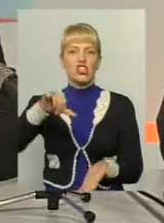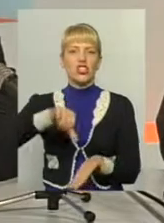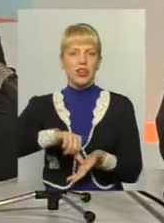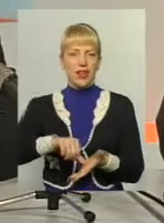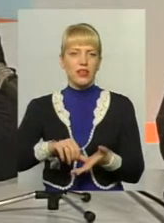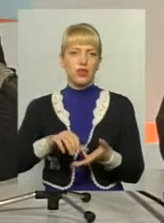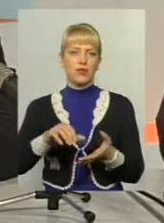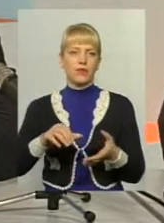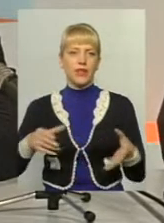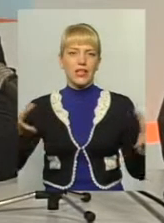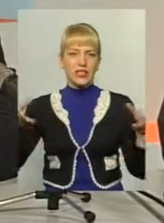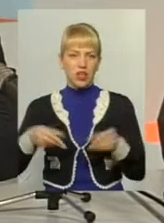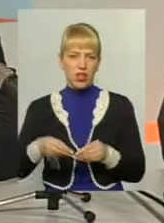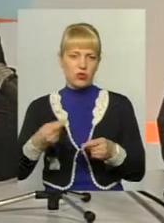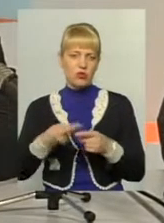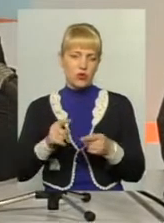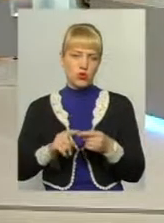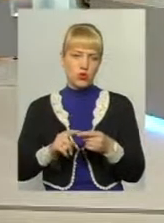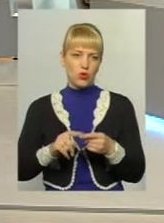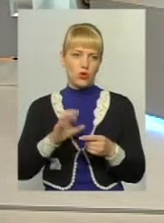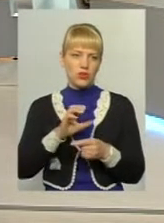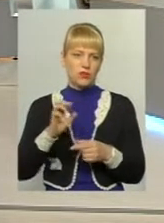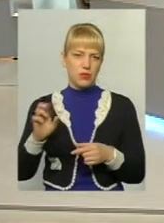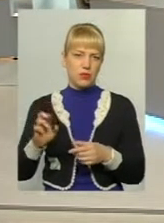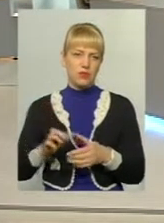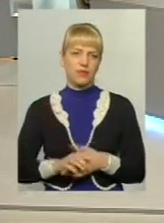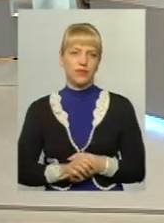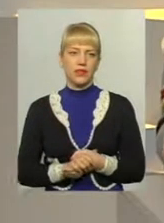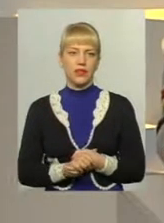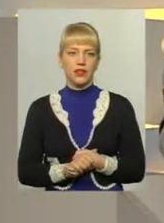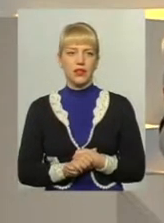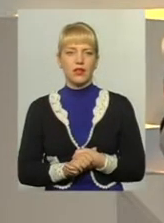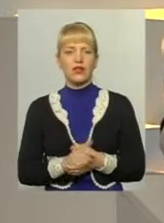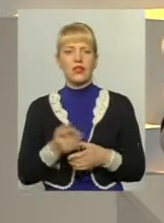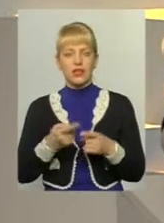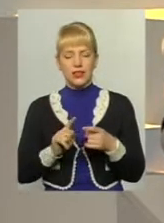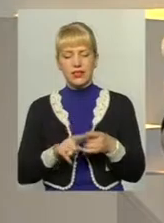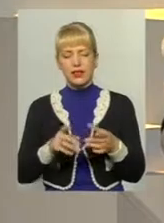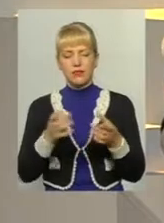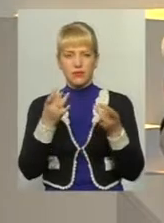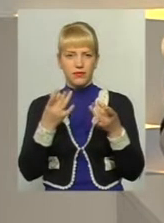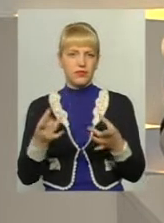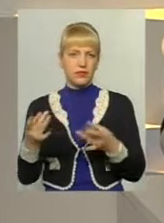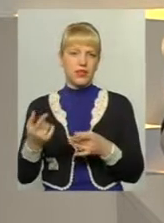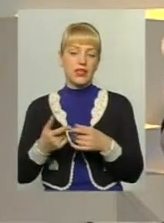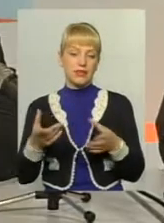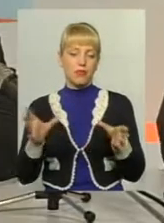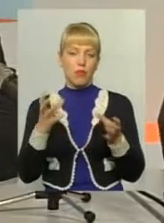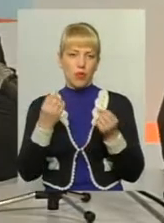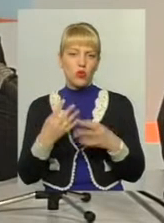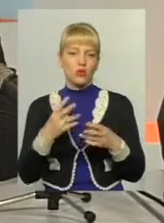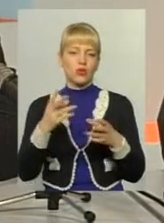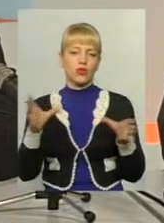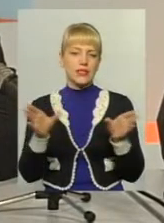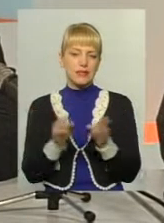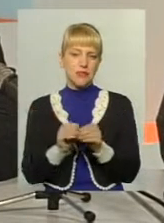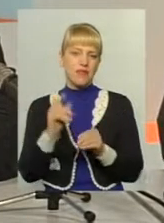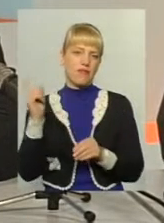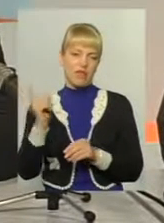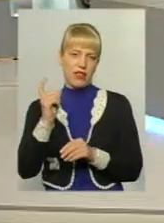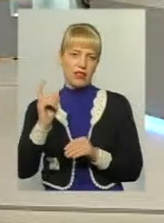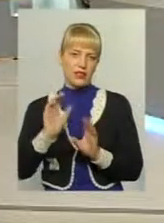приймали рішення для усіх. Да? Зараз це поняття скасовано, тобто автоматично, якщо людина набуває власність у будинку, вона